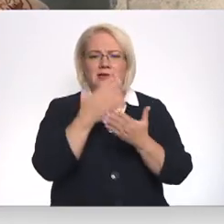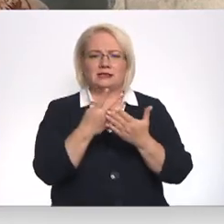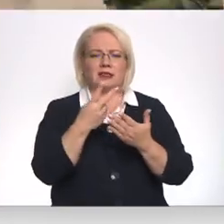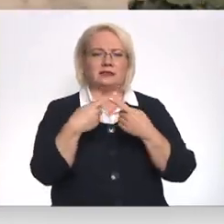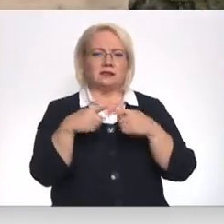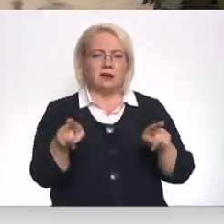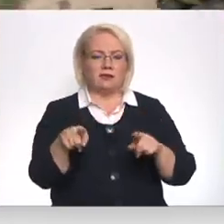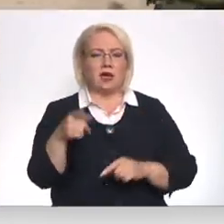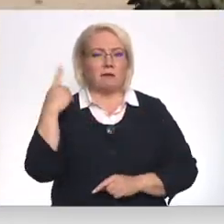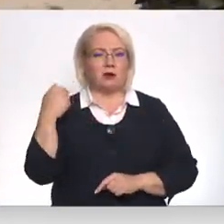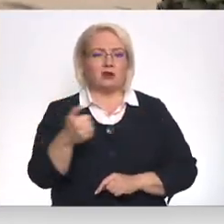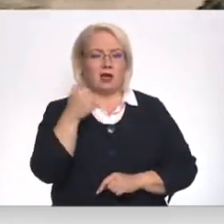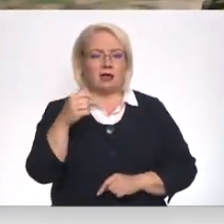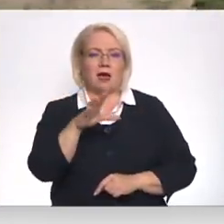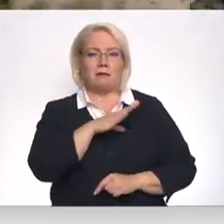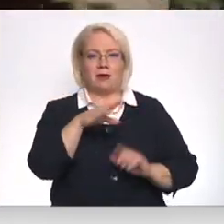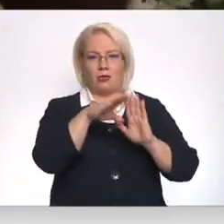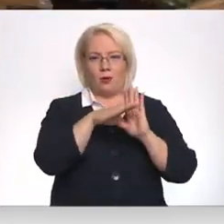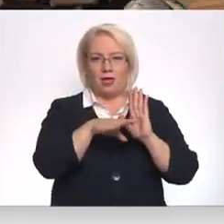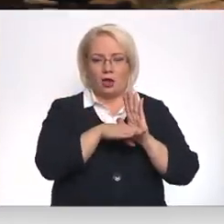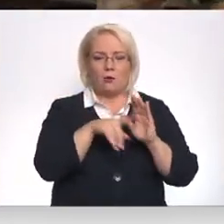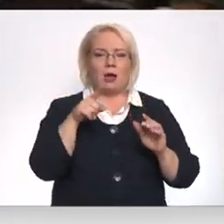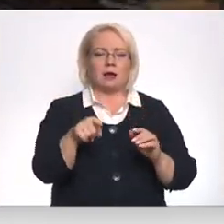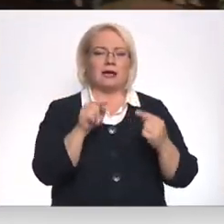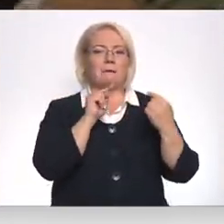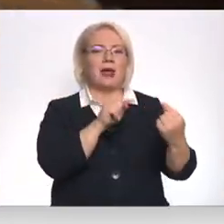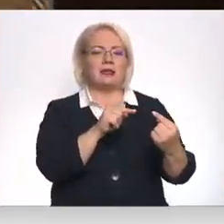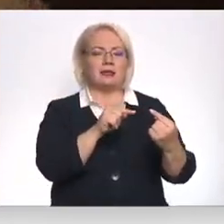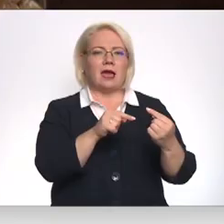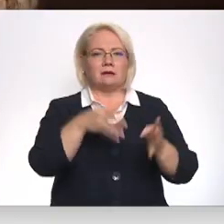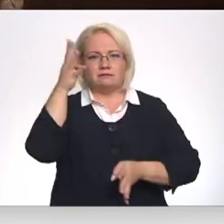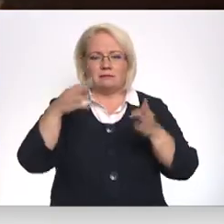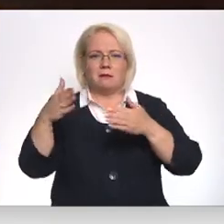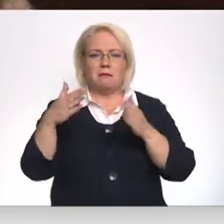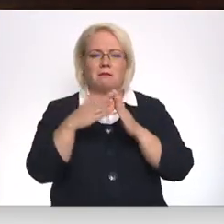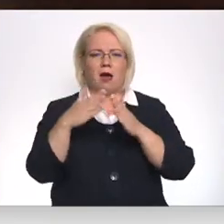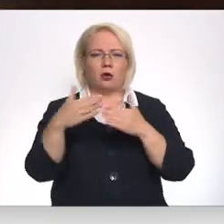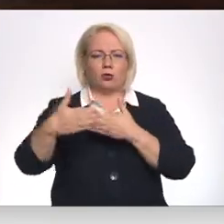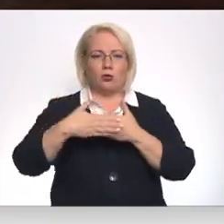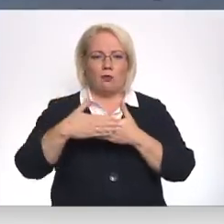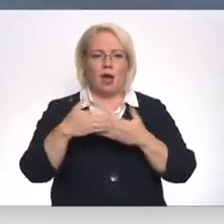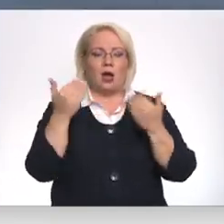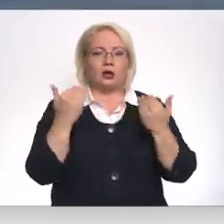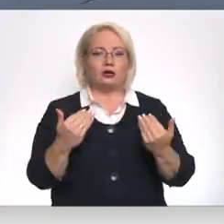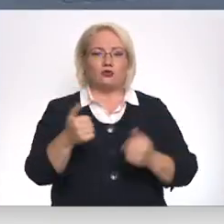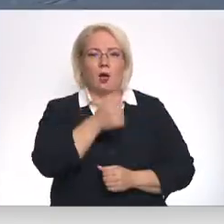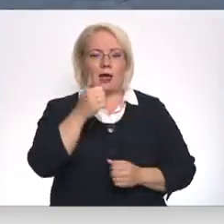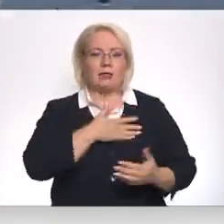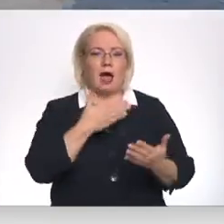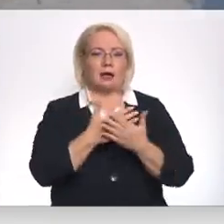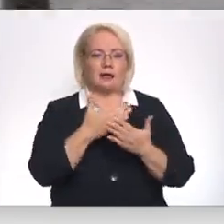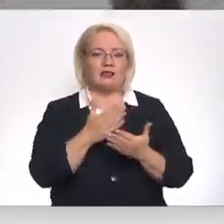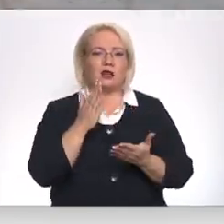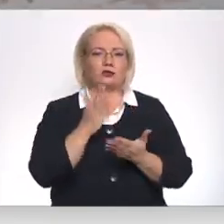militārajās mācībās tika izspēlēts scenārijs – pretinieka neutralizēšana daudz dzīvokļu māju tūmā. Šogad lielākas aktivitātes notiks Rīgas